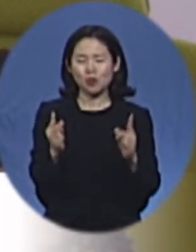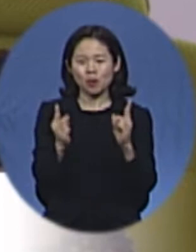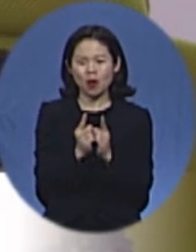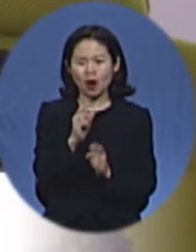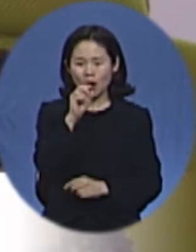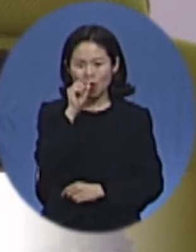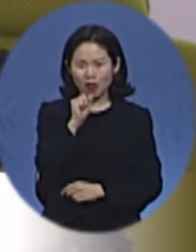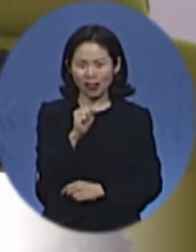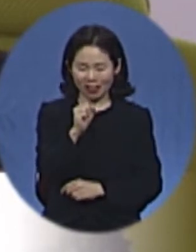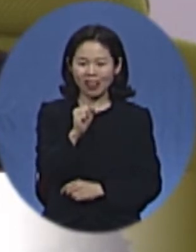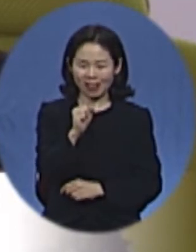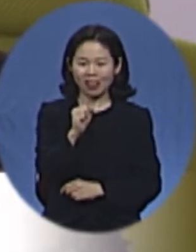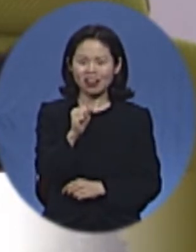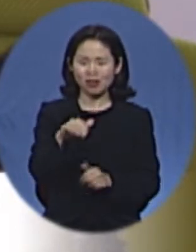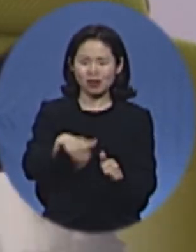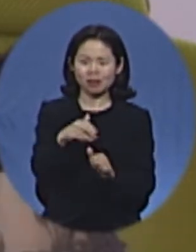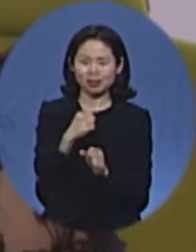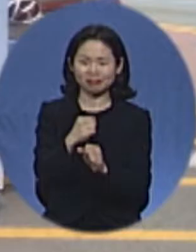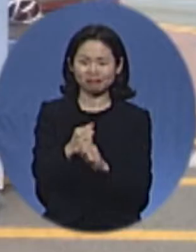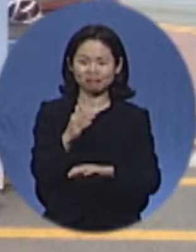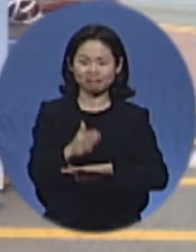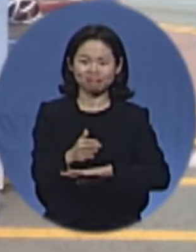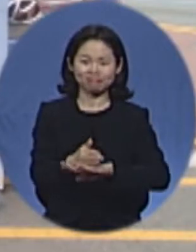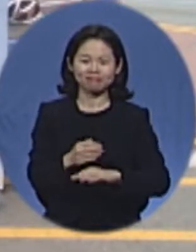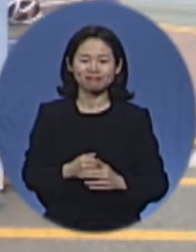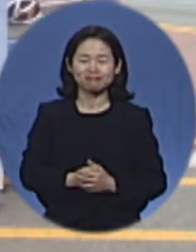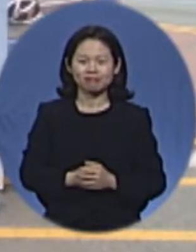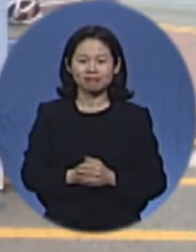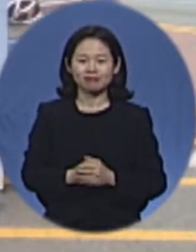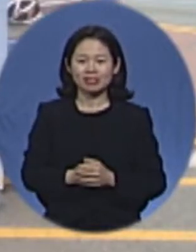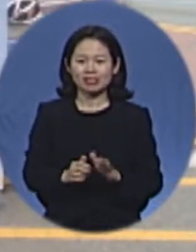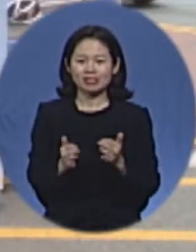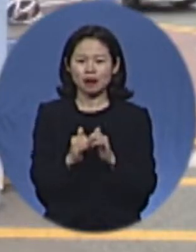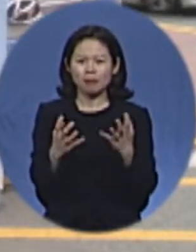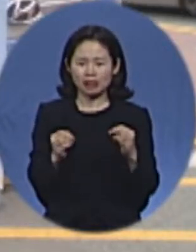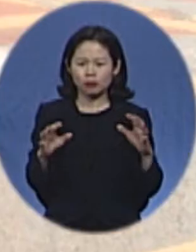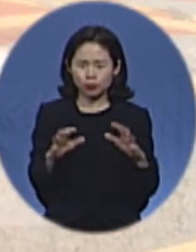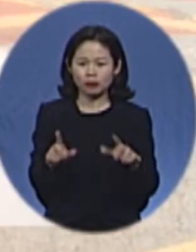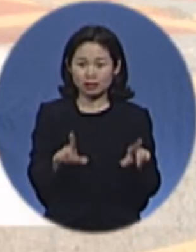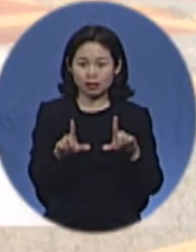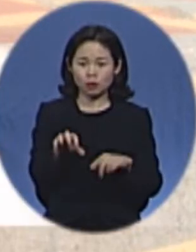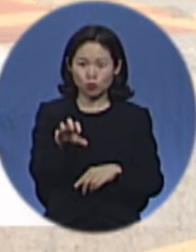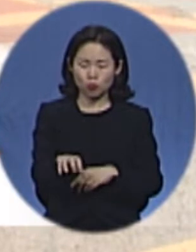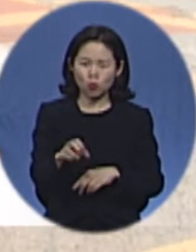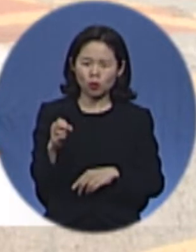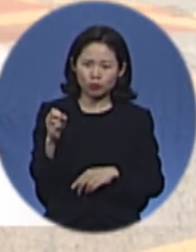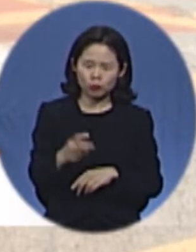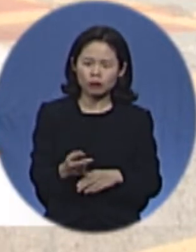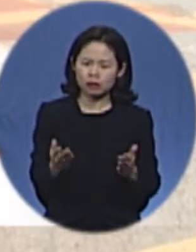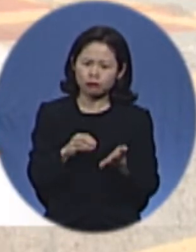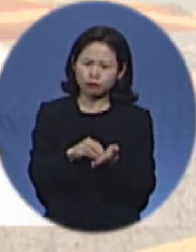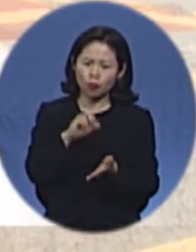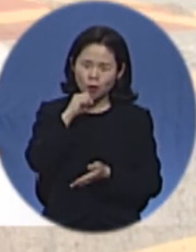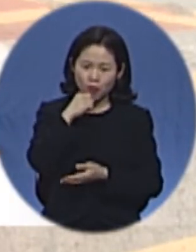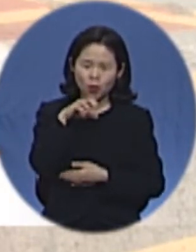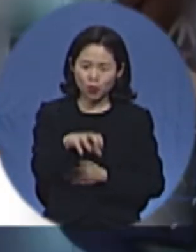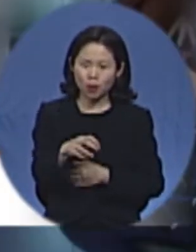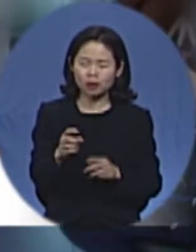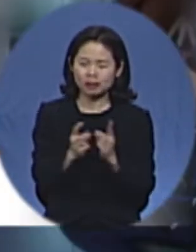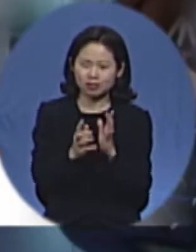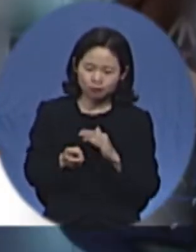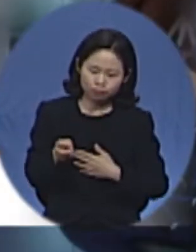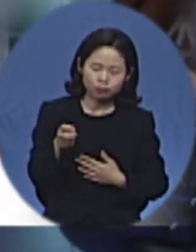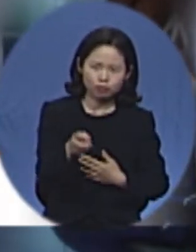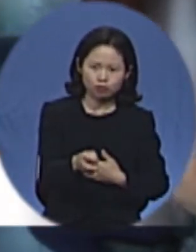되게 이렇게 이루어지게 해주셔서 감사합니다. 인구 밀집 지역이나 취업 취약계층을 찾아가 구인 구직